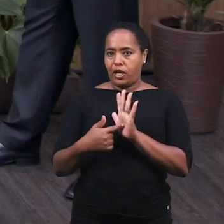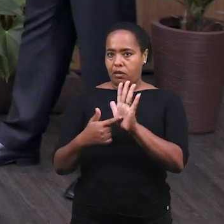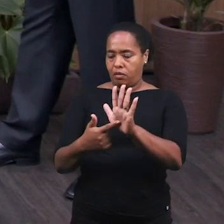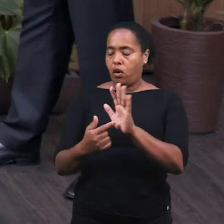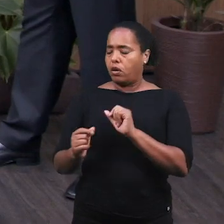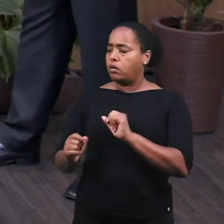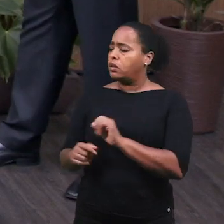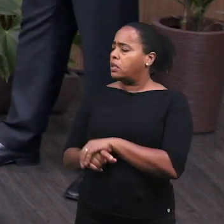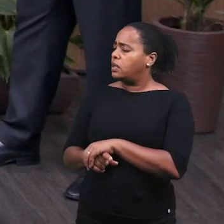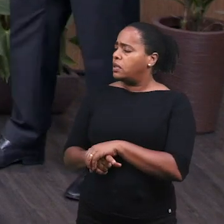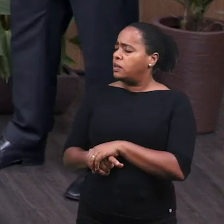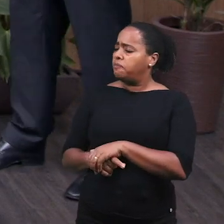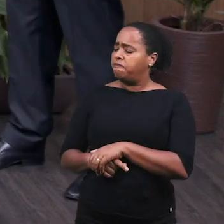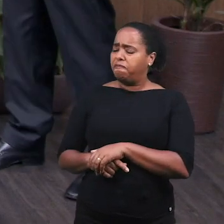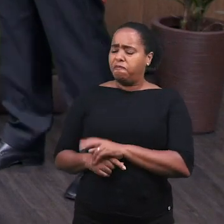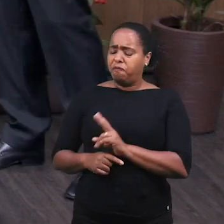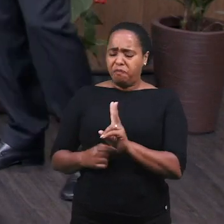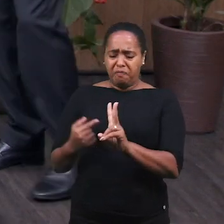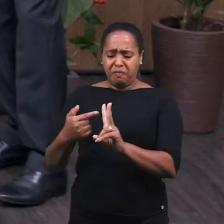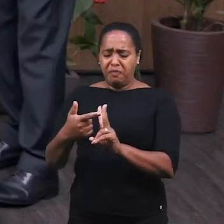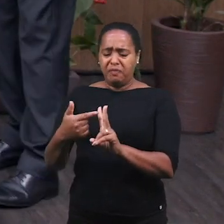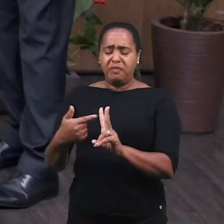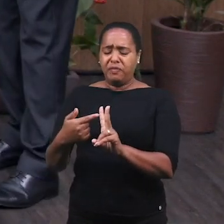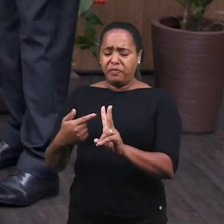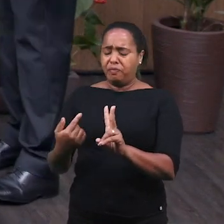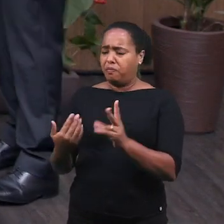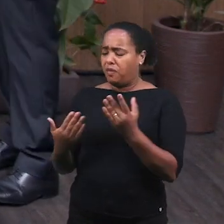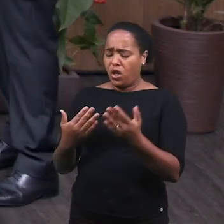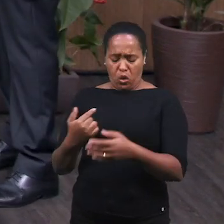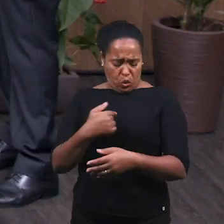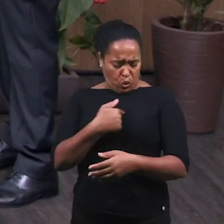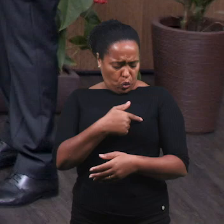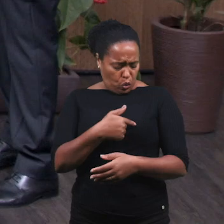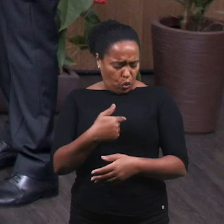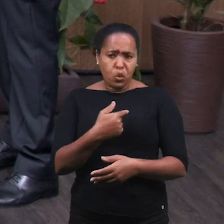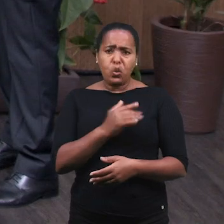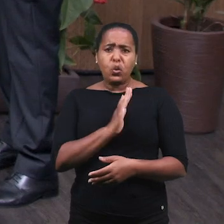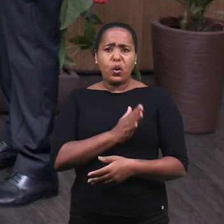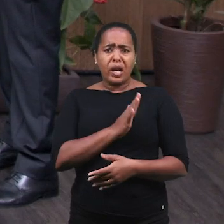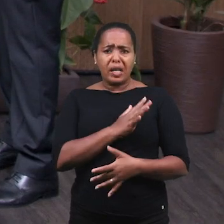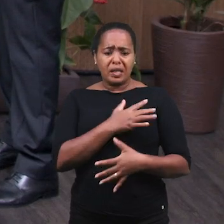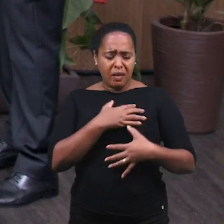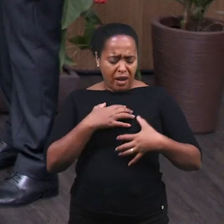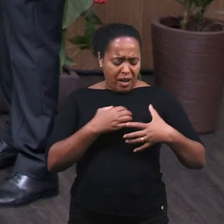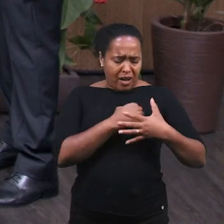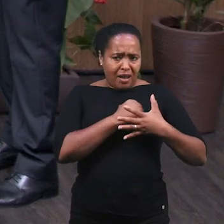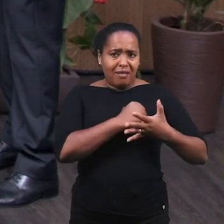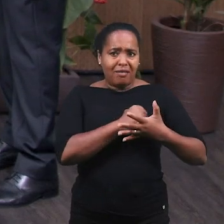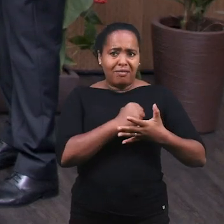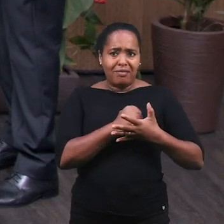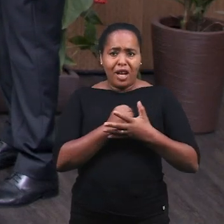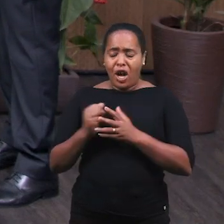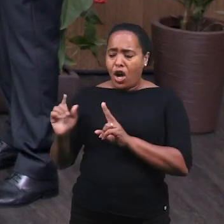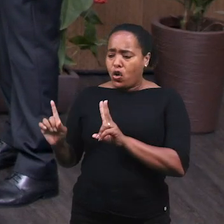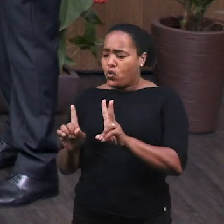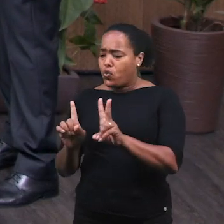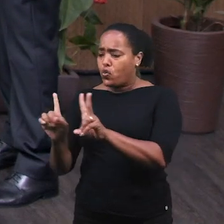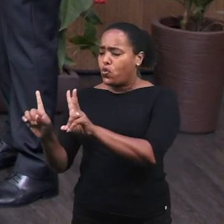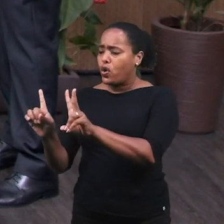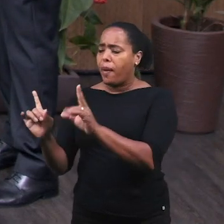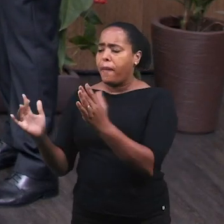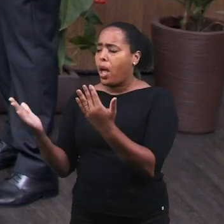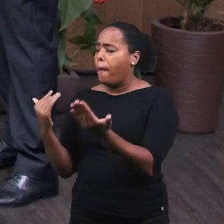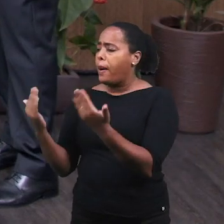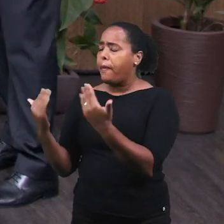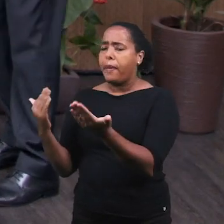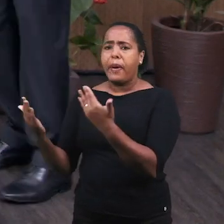стих 32. «Не горело ли в нас сердце наше, когда Он говорил нам на дороге и когда